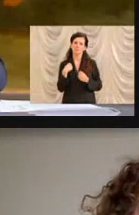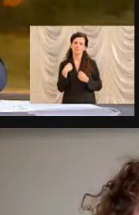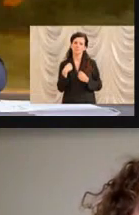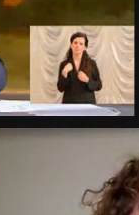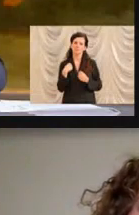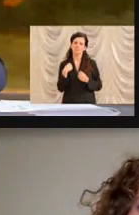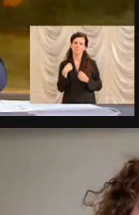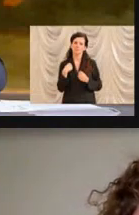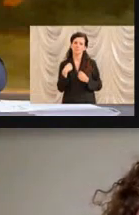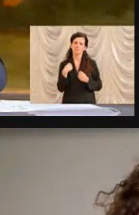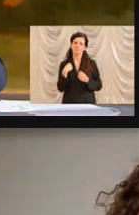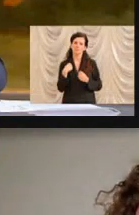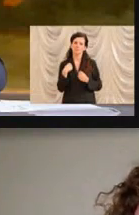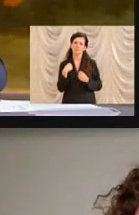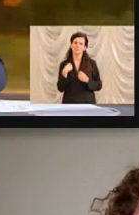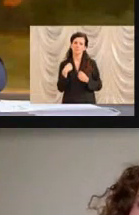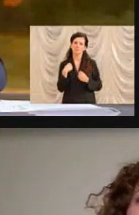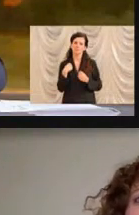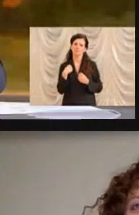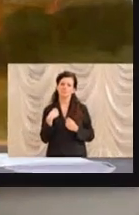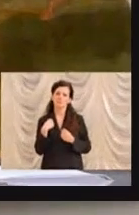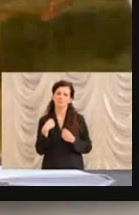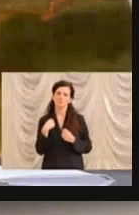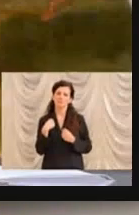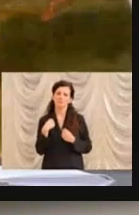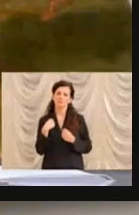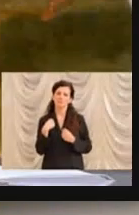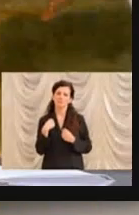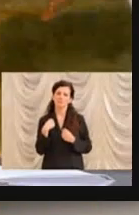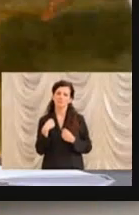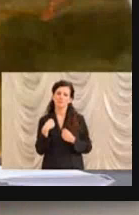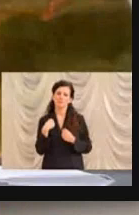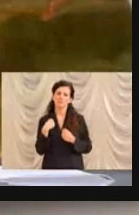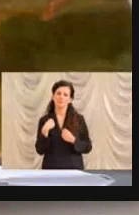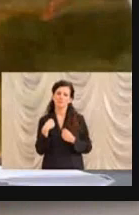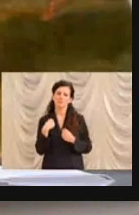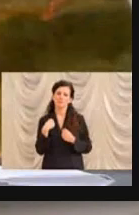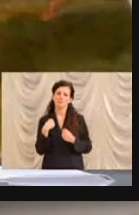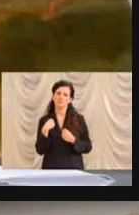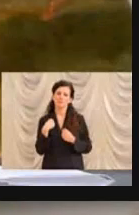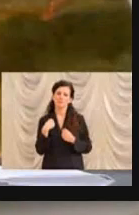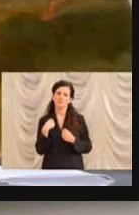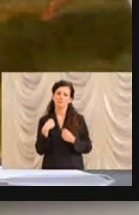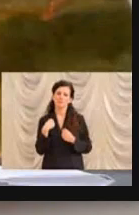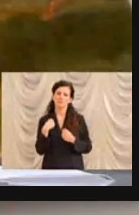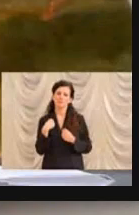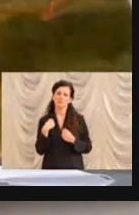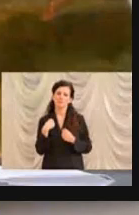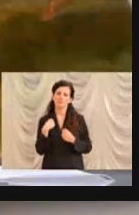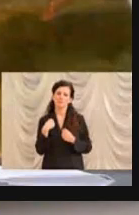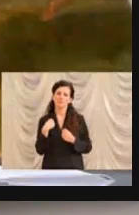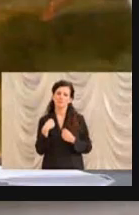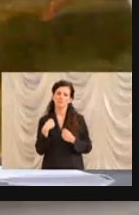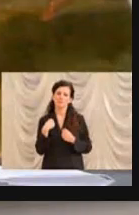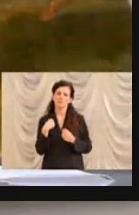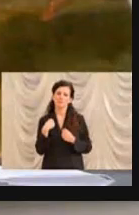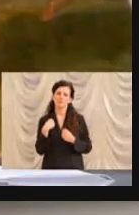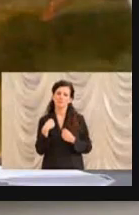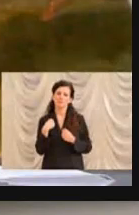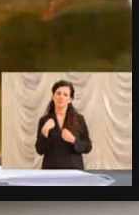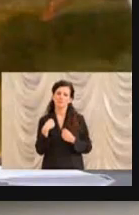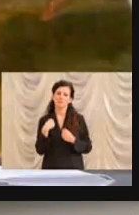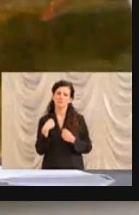non ce l'ho capito esatto usate questo sconto meraviglioso per comprarvi